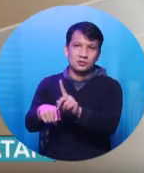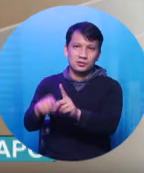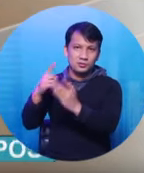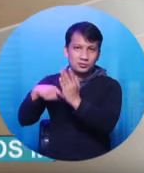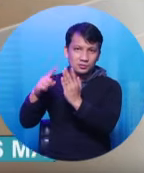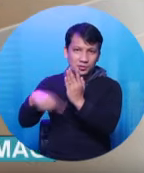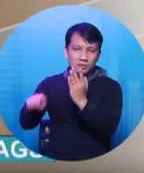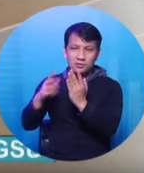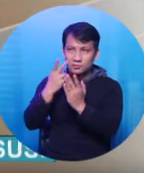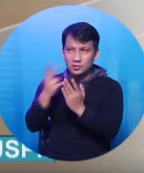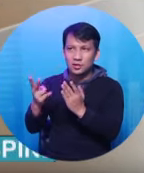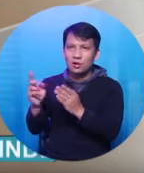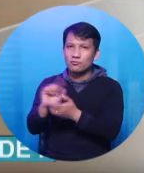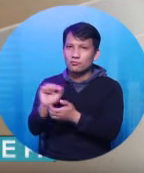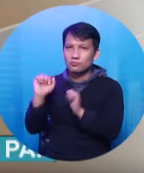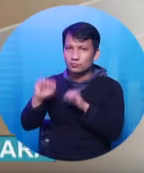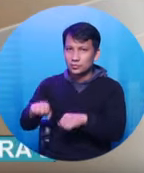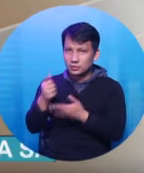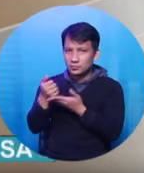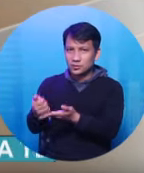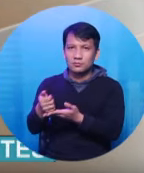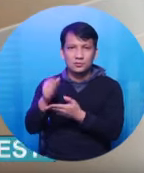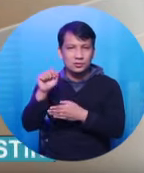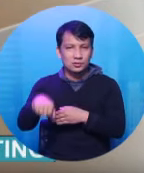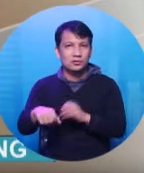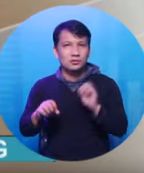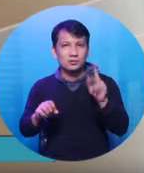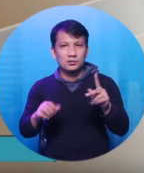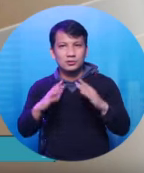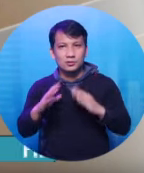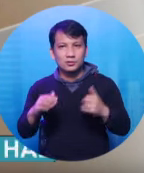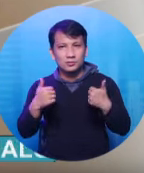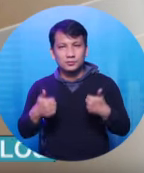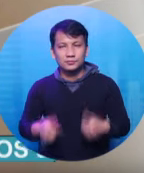yung katayuan at kung ano po pwede ko maitulong. Okay, sir?